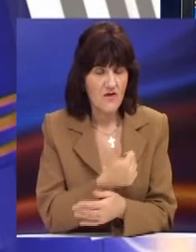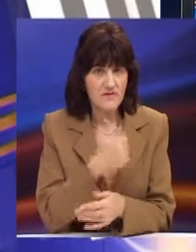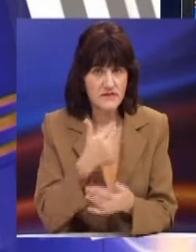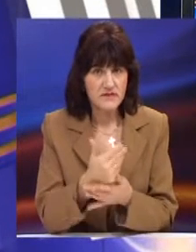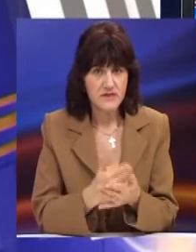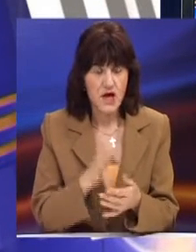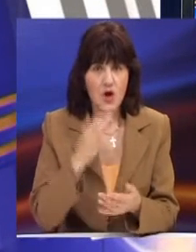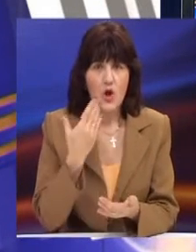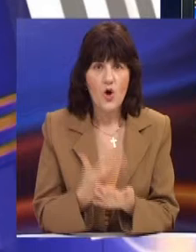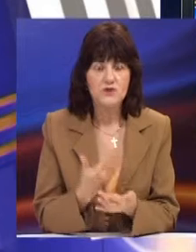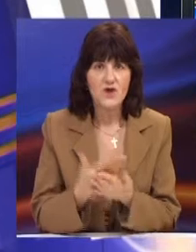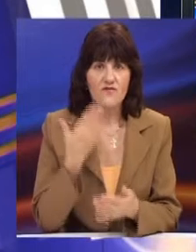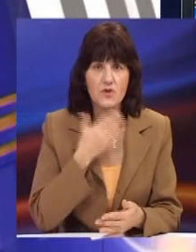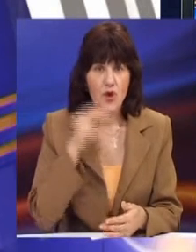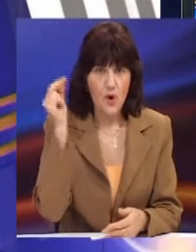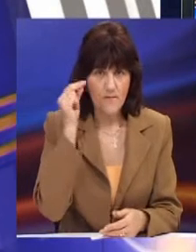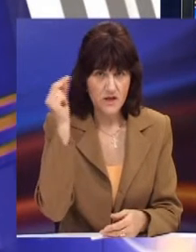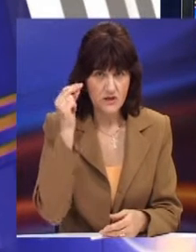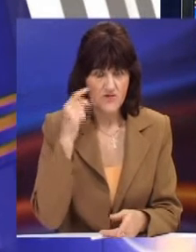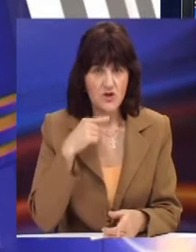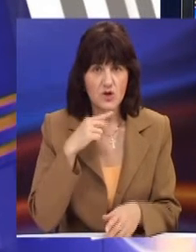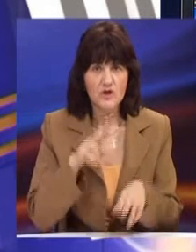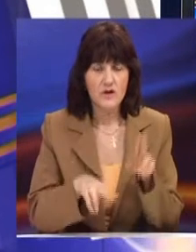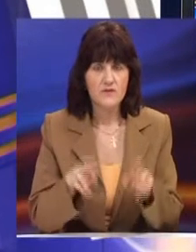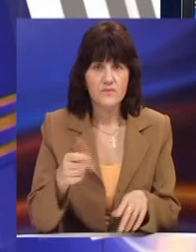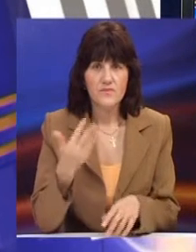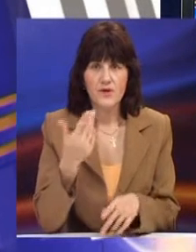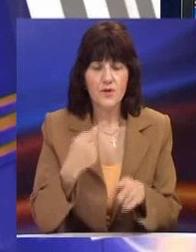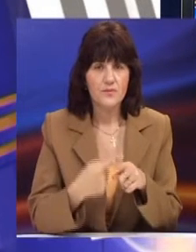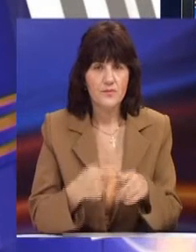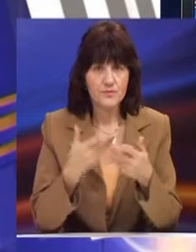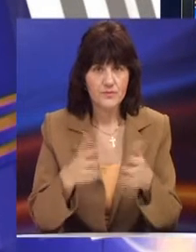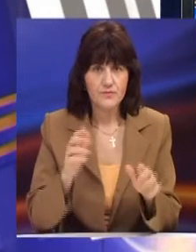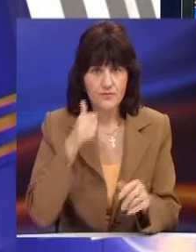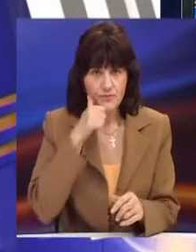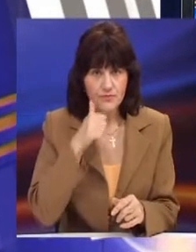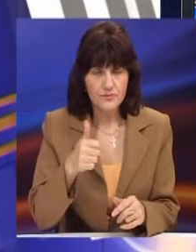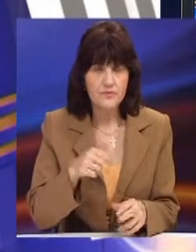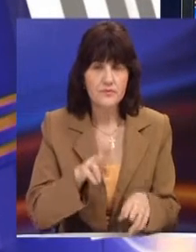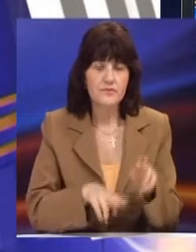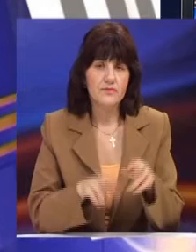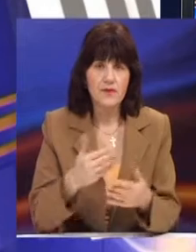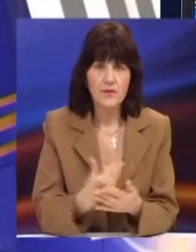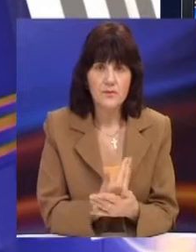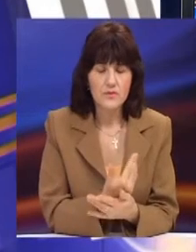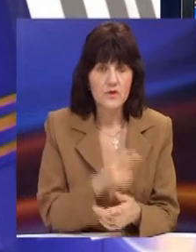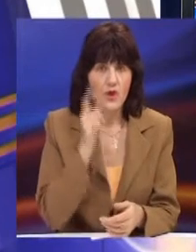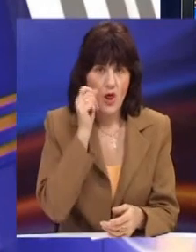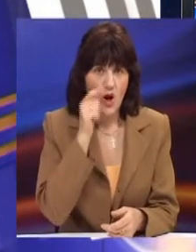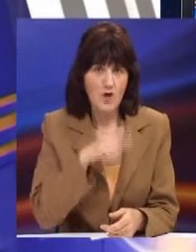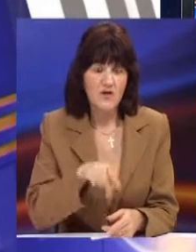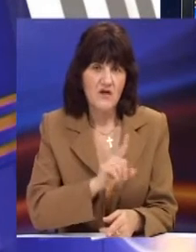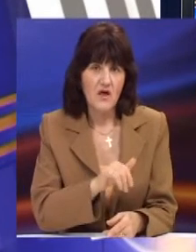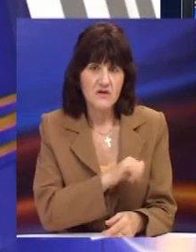predviđa Zakon o osnovnom obrazovanju. Iako su neke škole već nekoliko puta organizovale otvoreni dan, a neke tek počinju, čini se da